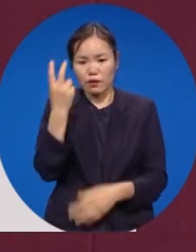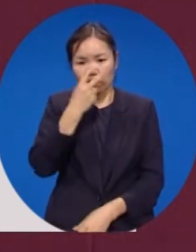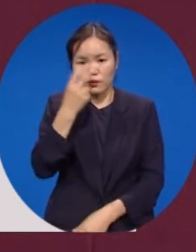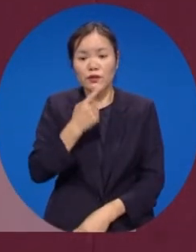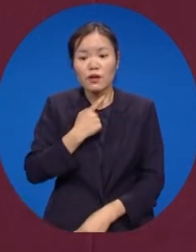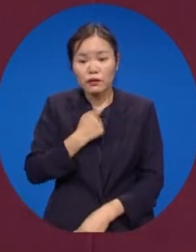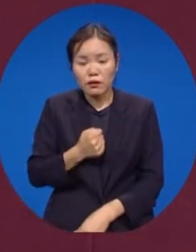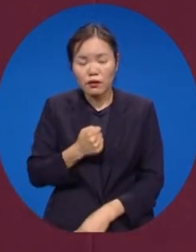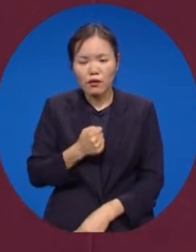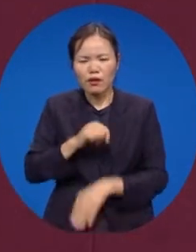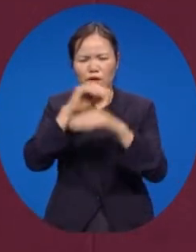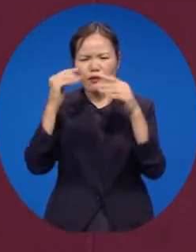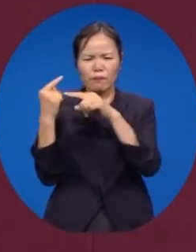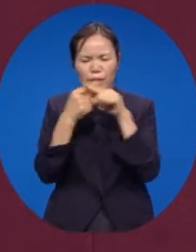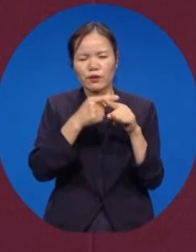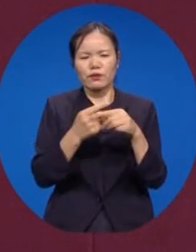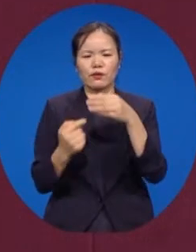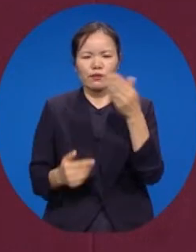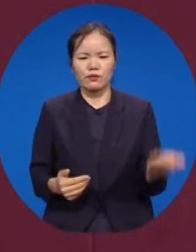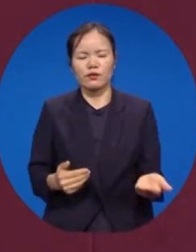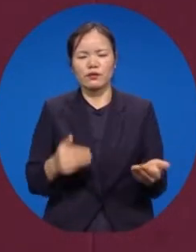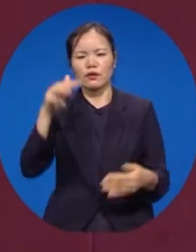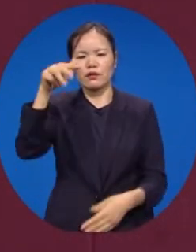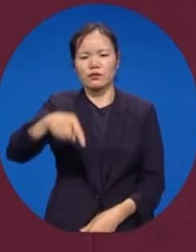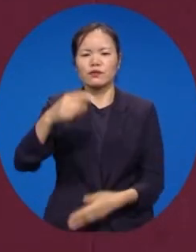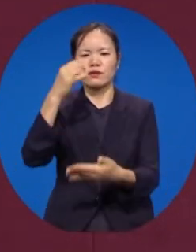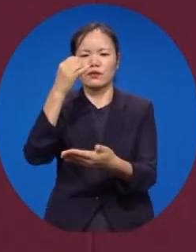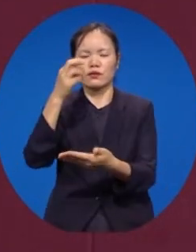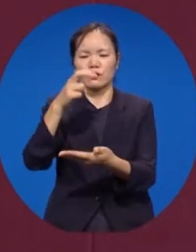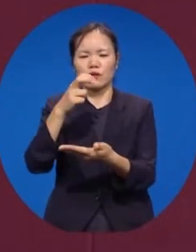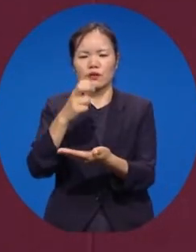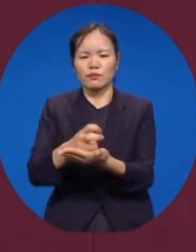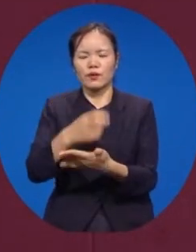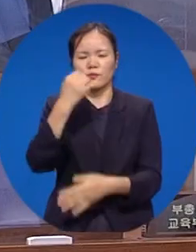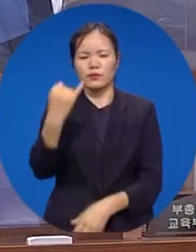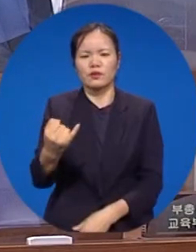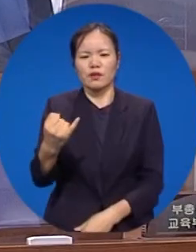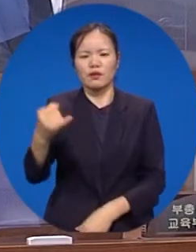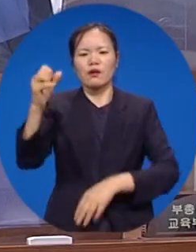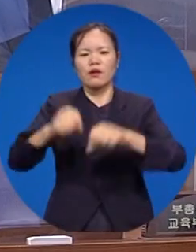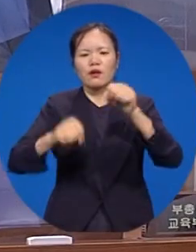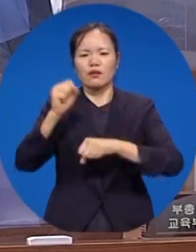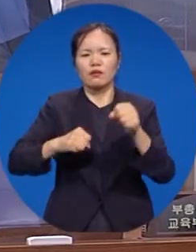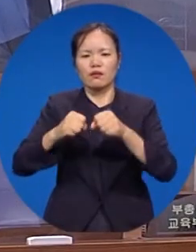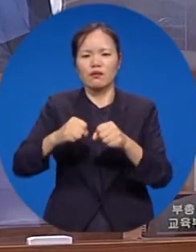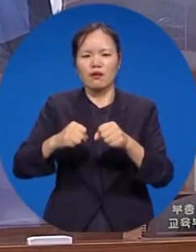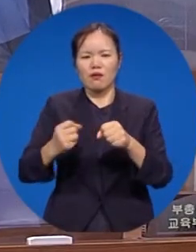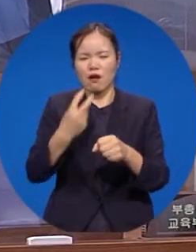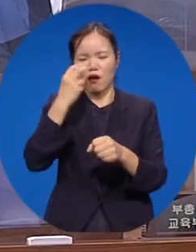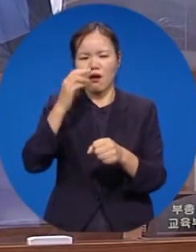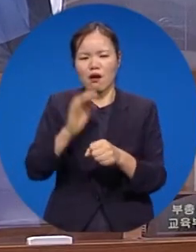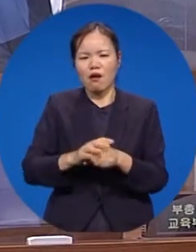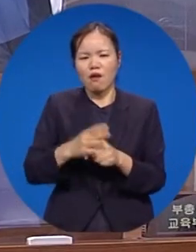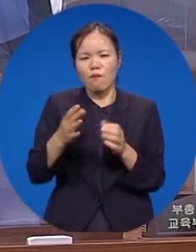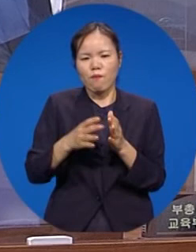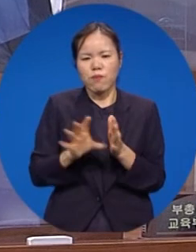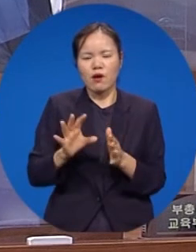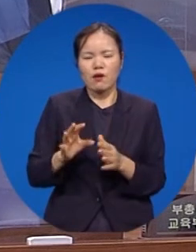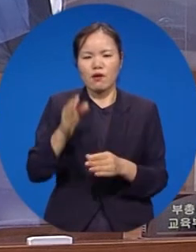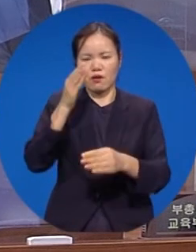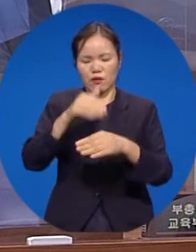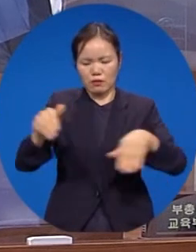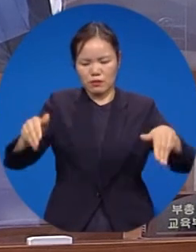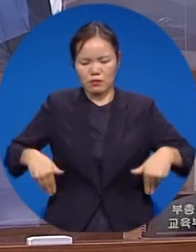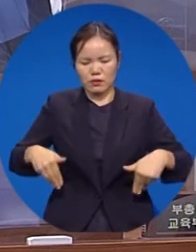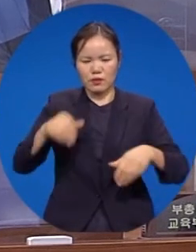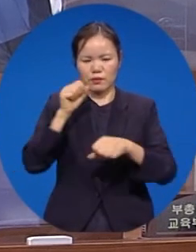자천입니다. 추미애 법무부 장관의 행태는 기가 막힙니다. 중립성이 엄격히 요구되는